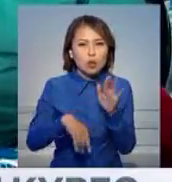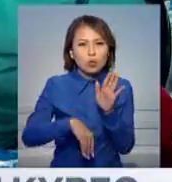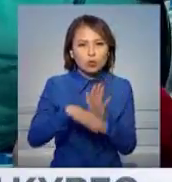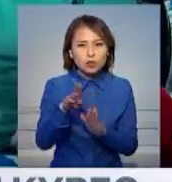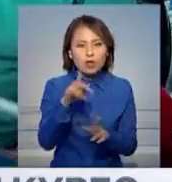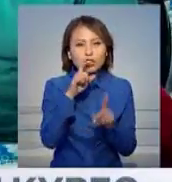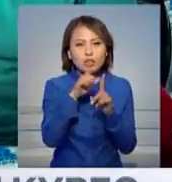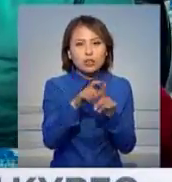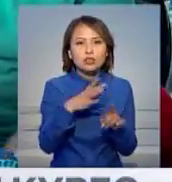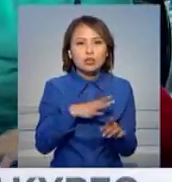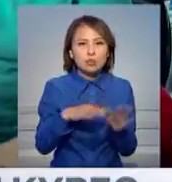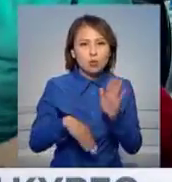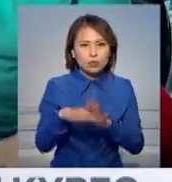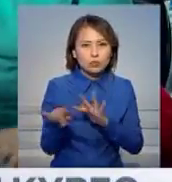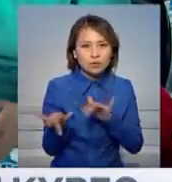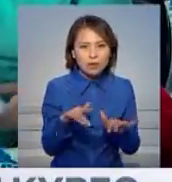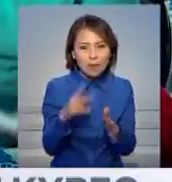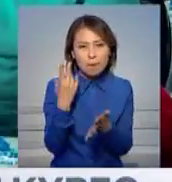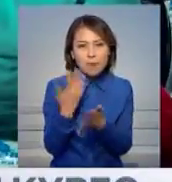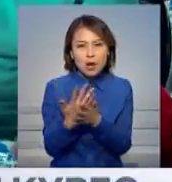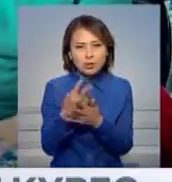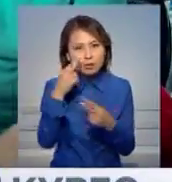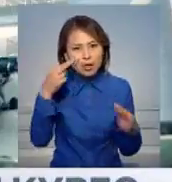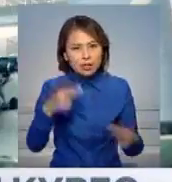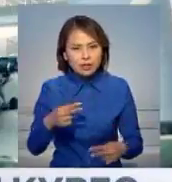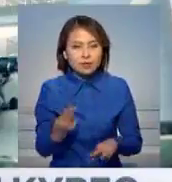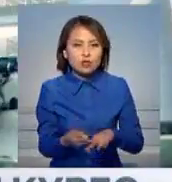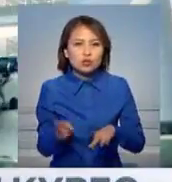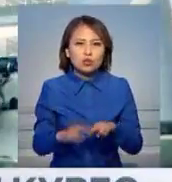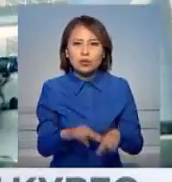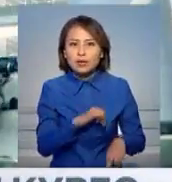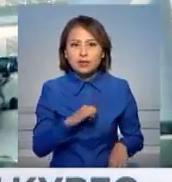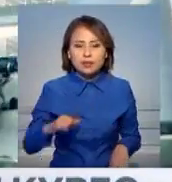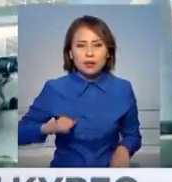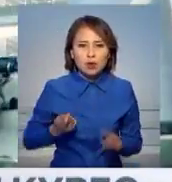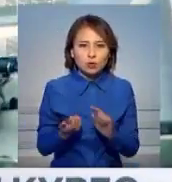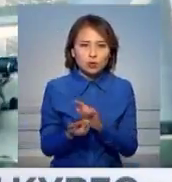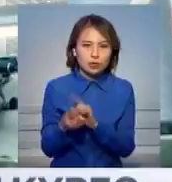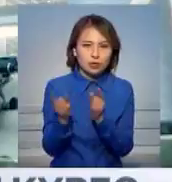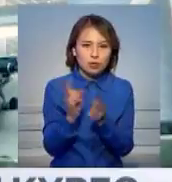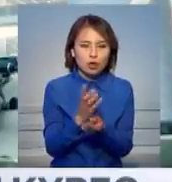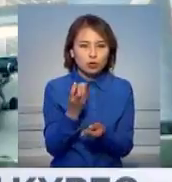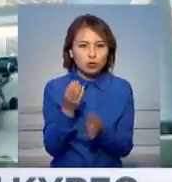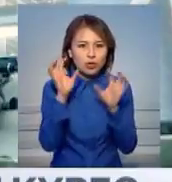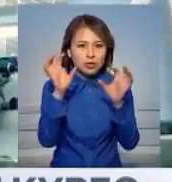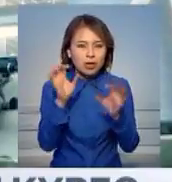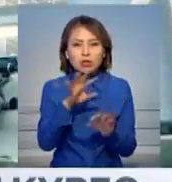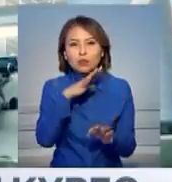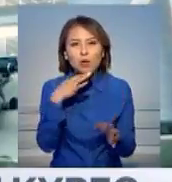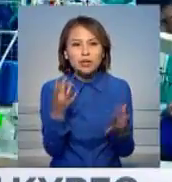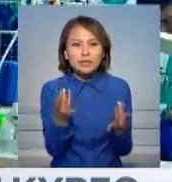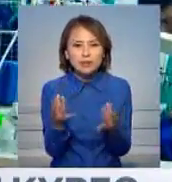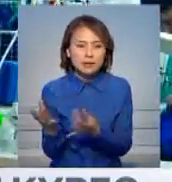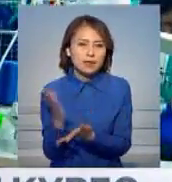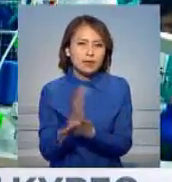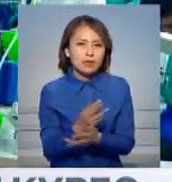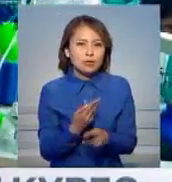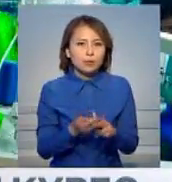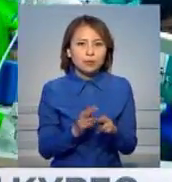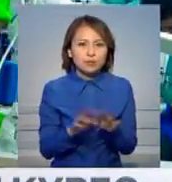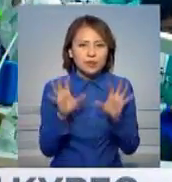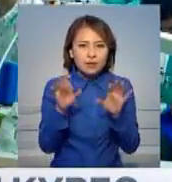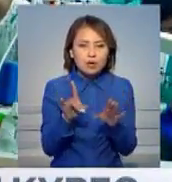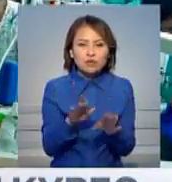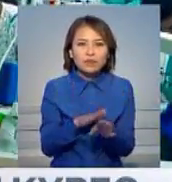деп санайды. Мысалы, дәл сол салық төлемдерін электронды түрге ауыстыру жөніндегі заңды әлі де жетілдіру қажет. Мұнсыз заңды жүзеге асыруға